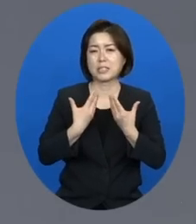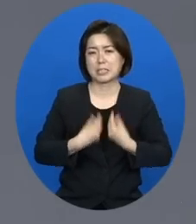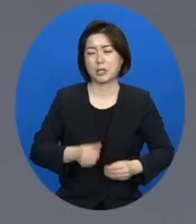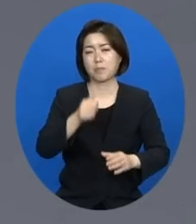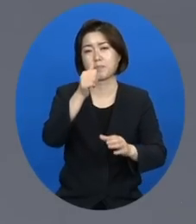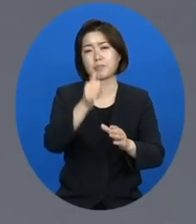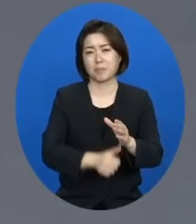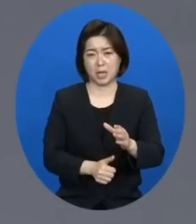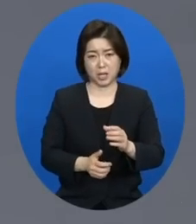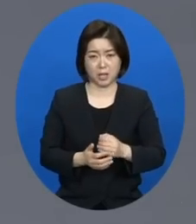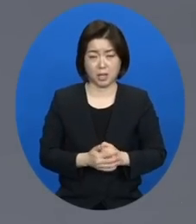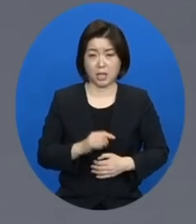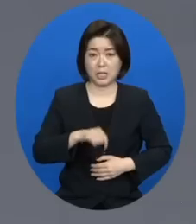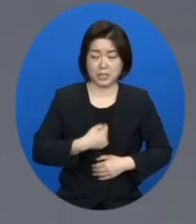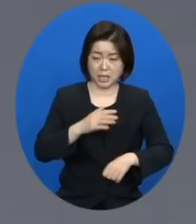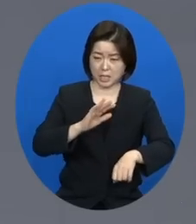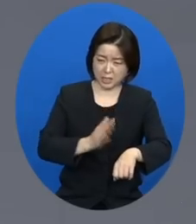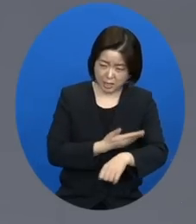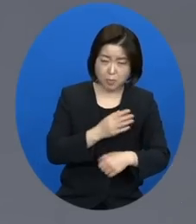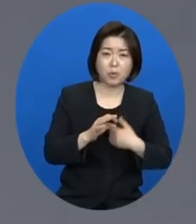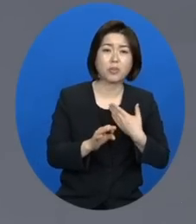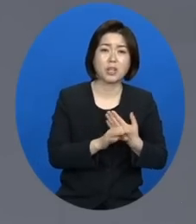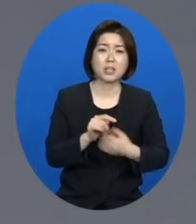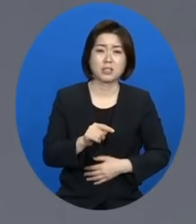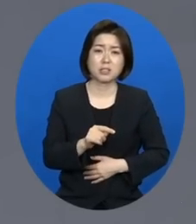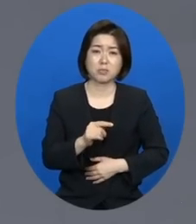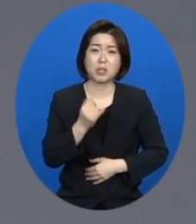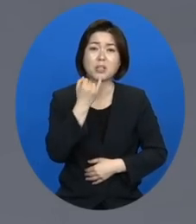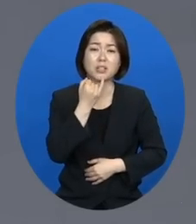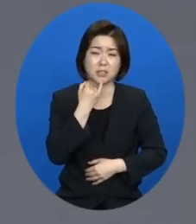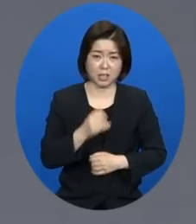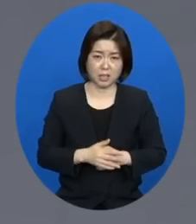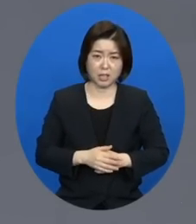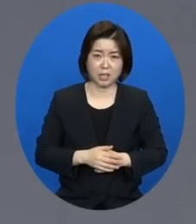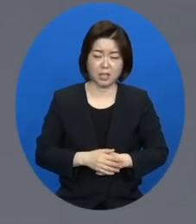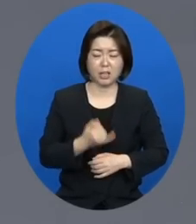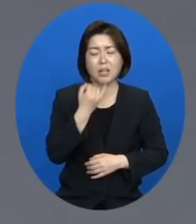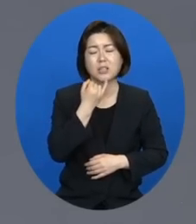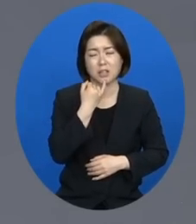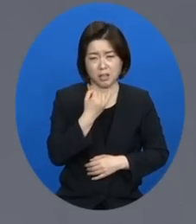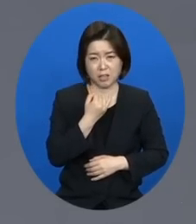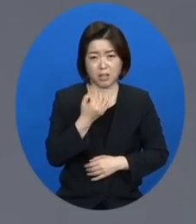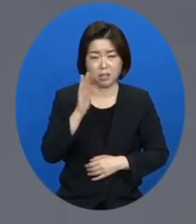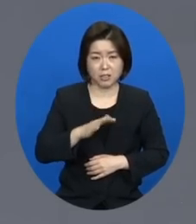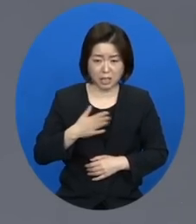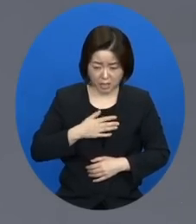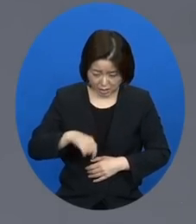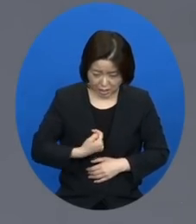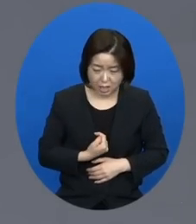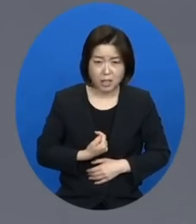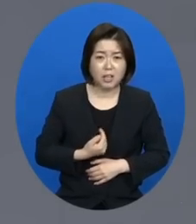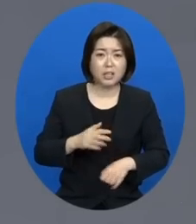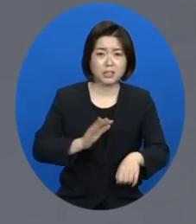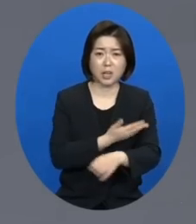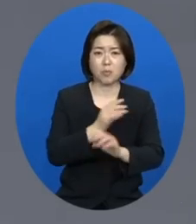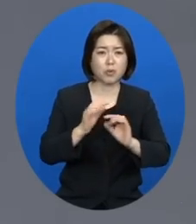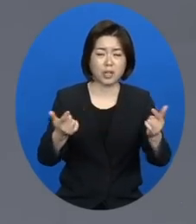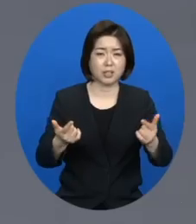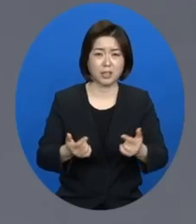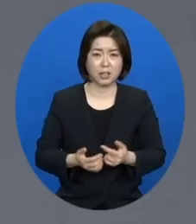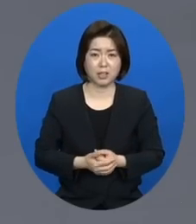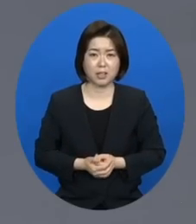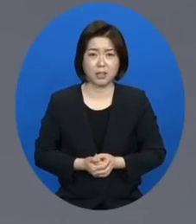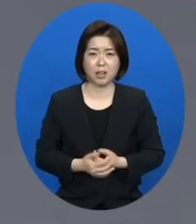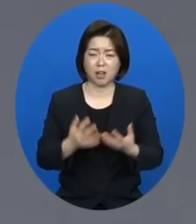것이죠. 아니, 자기가 잘못했으면 그나마 낫겠지만 자기 잘못도 아니에요.